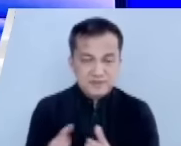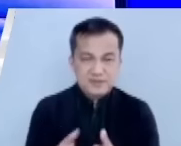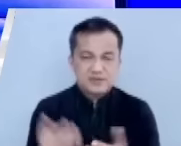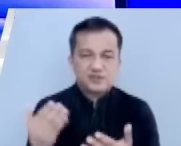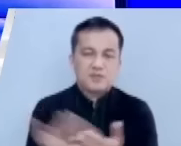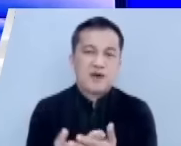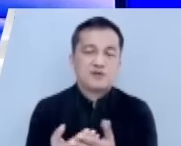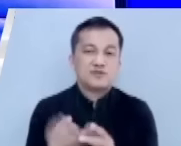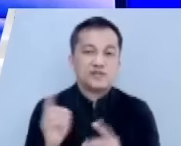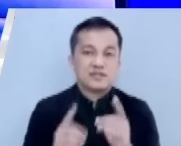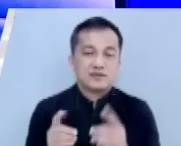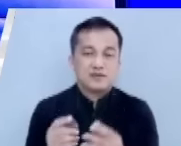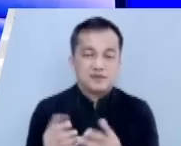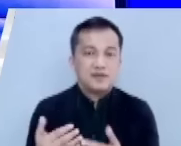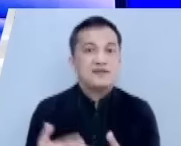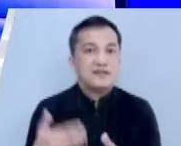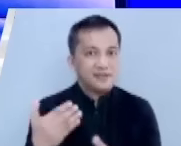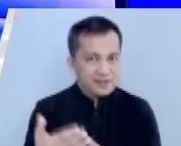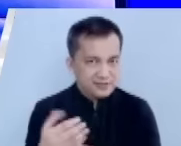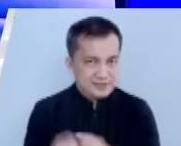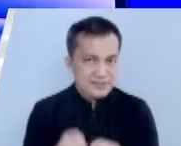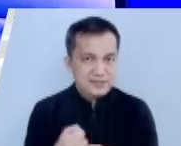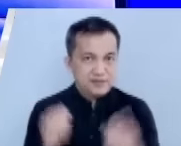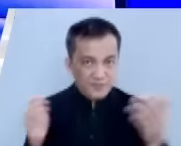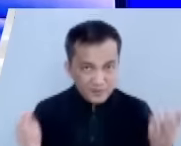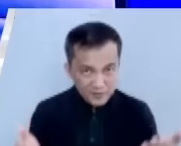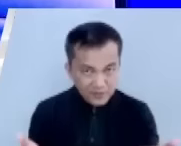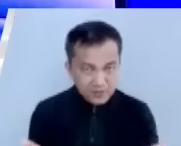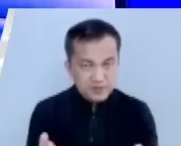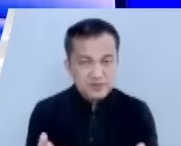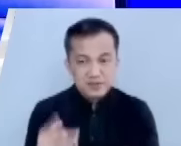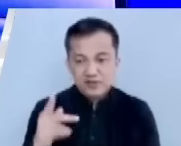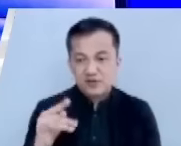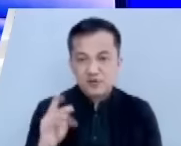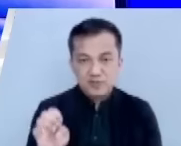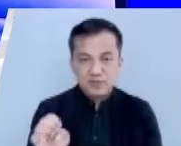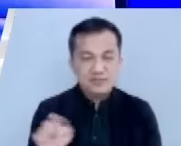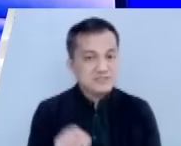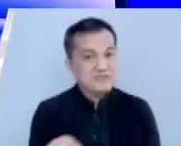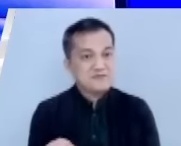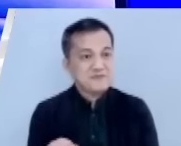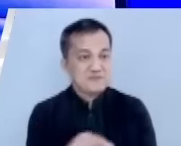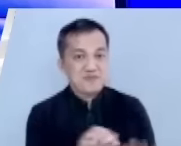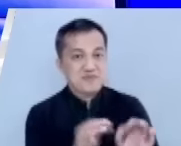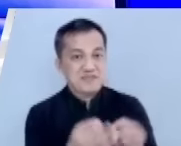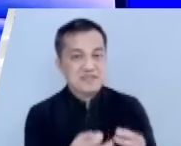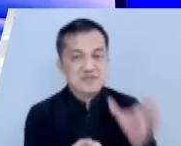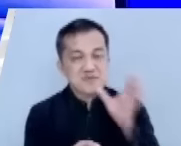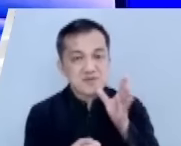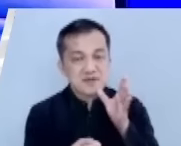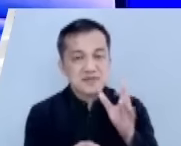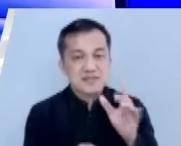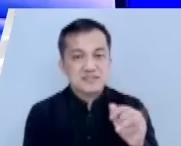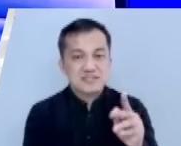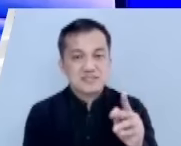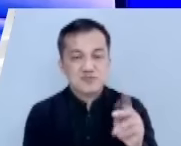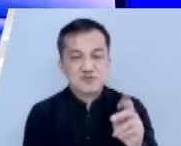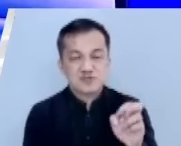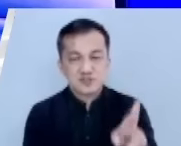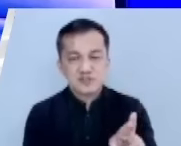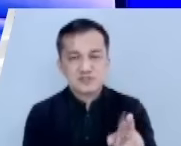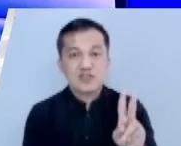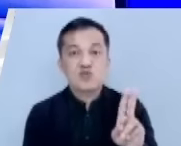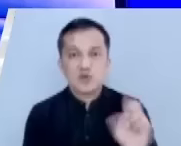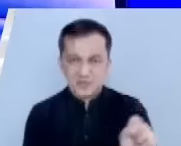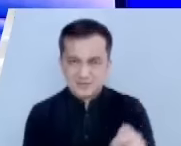next year din. Ipakikilala na raw ni Kobe para si Kylene sa pamilya ng kanyang mommy Jackie Forster sa US.